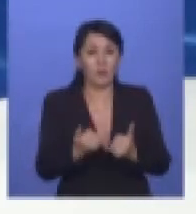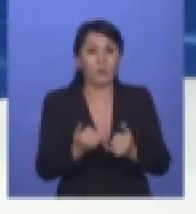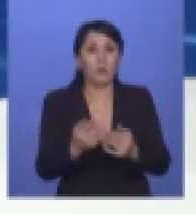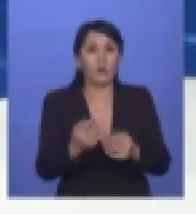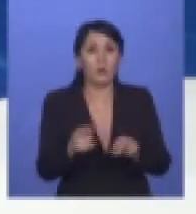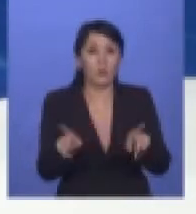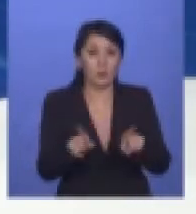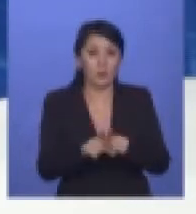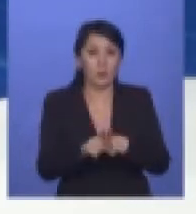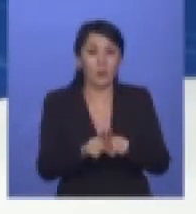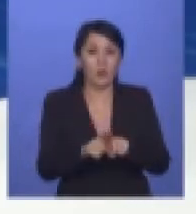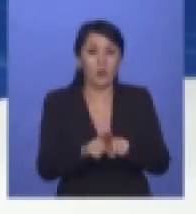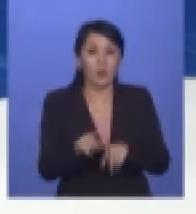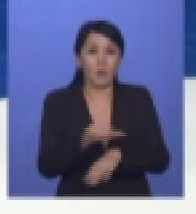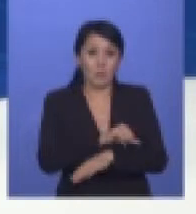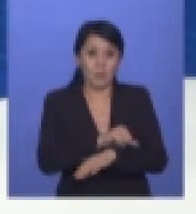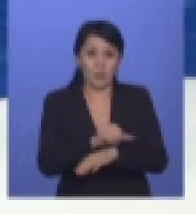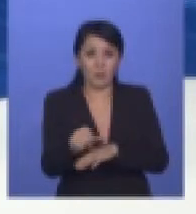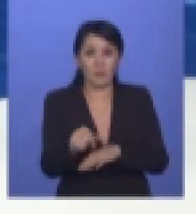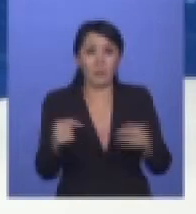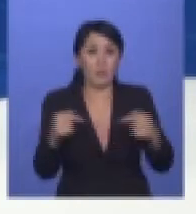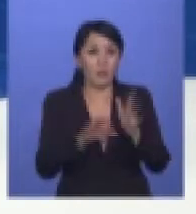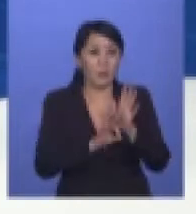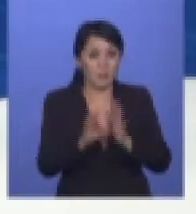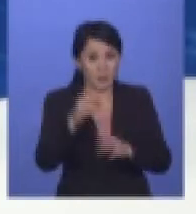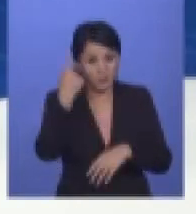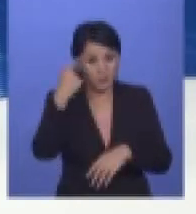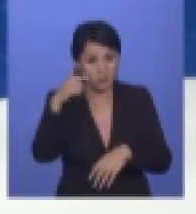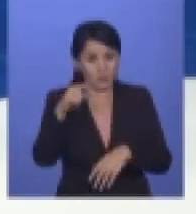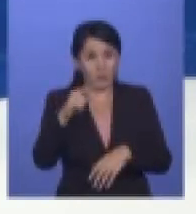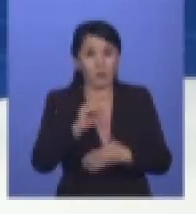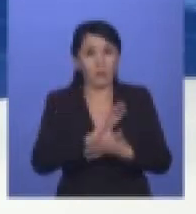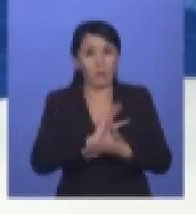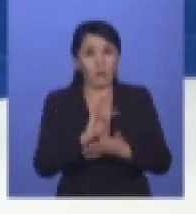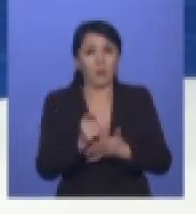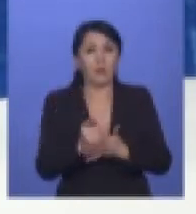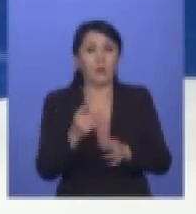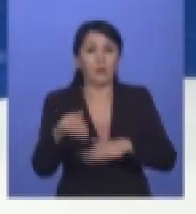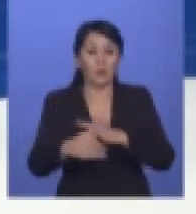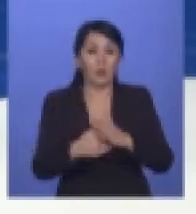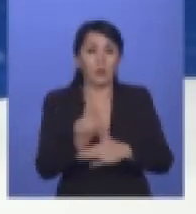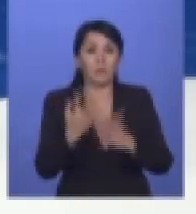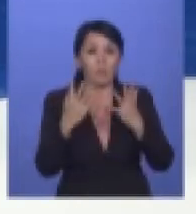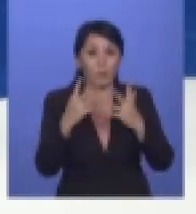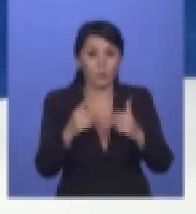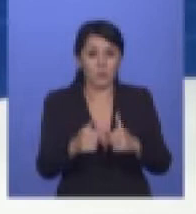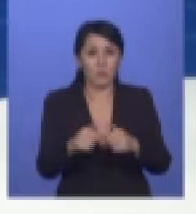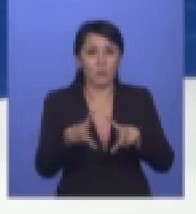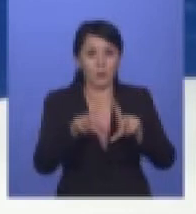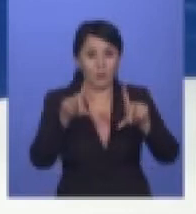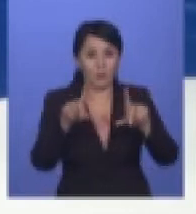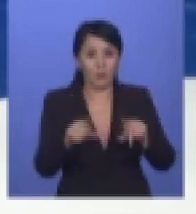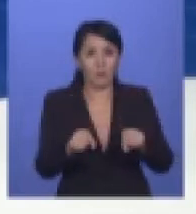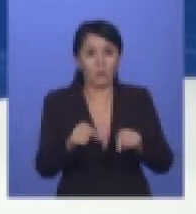еді. Бүгінгі күні сыртқы ауаның нақты температурасын ескере отырып, жылу мен жабдықтау қызметтерінің құнын қайта есептеу бойынша